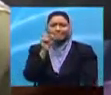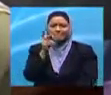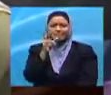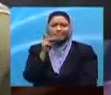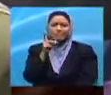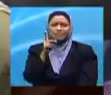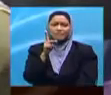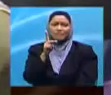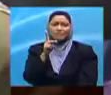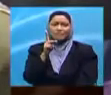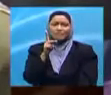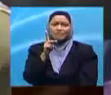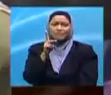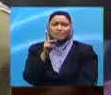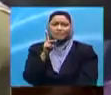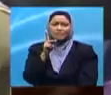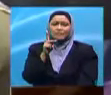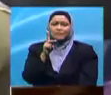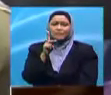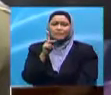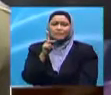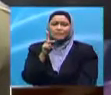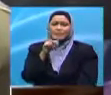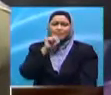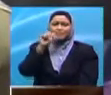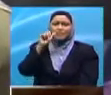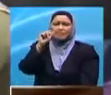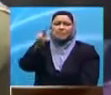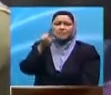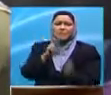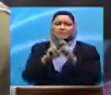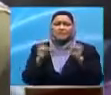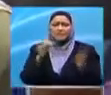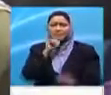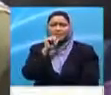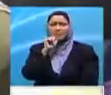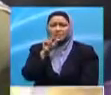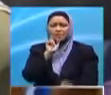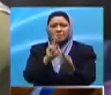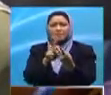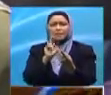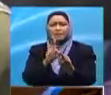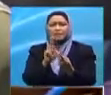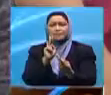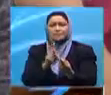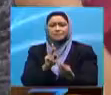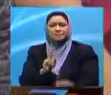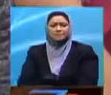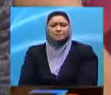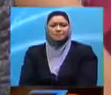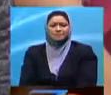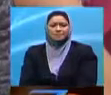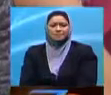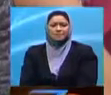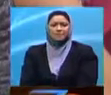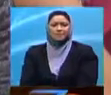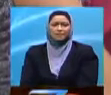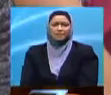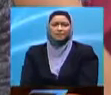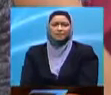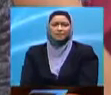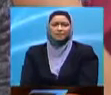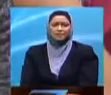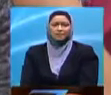boleh tak ada berapa mahal sang berpatutan Har dia